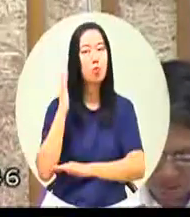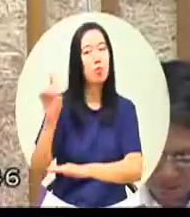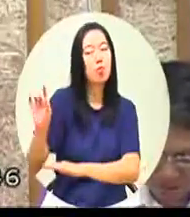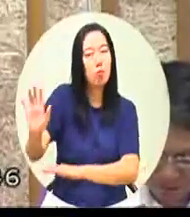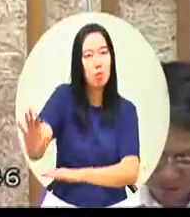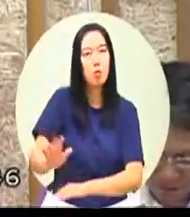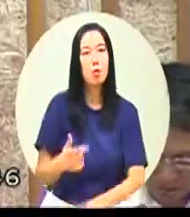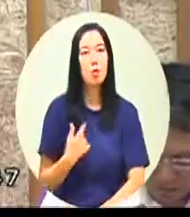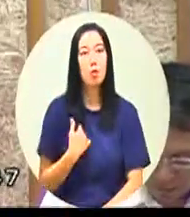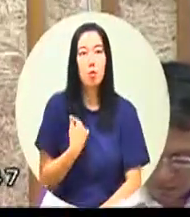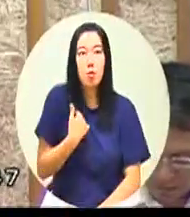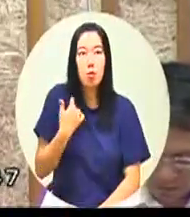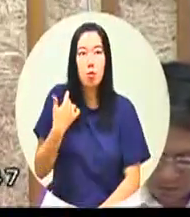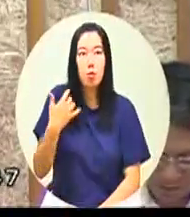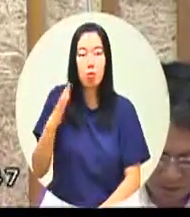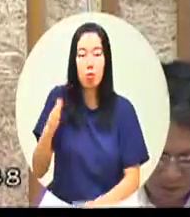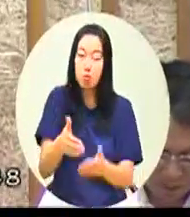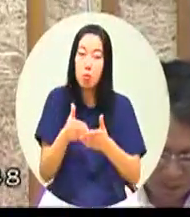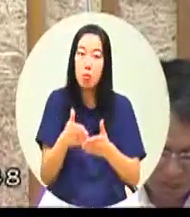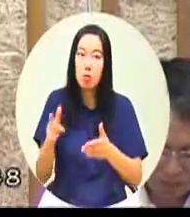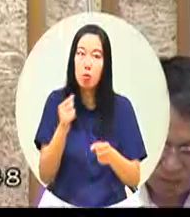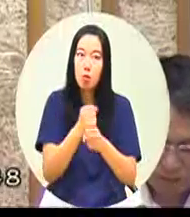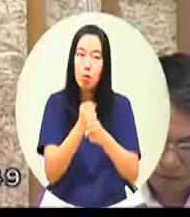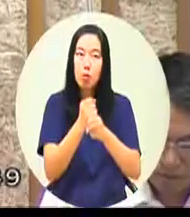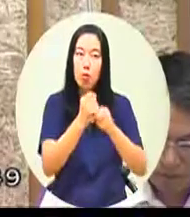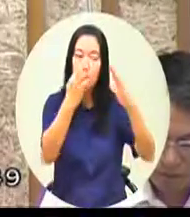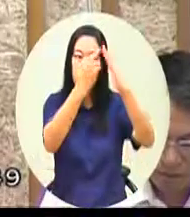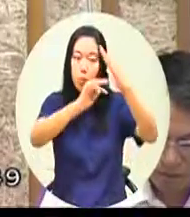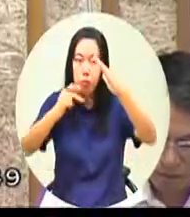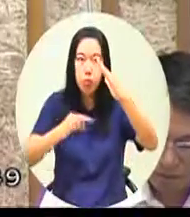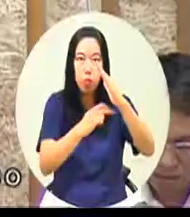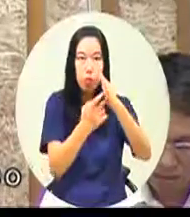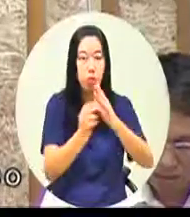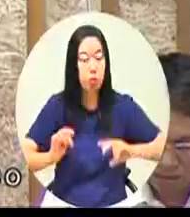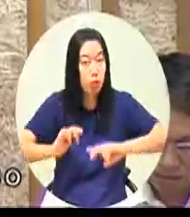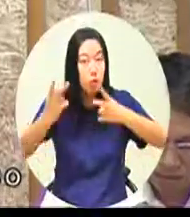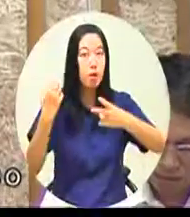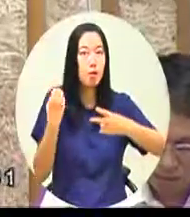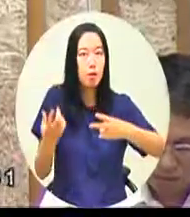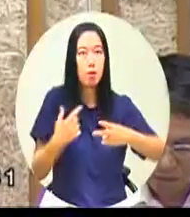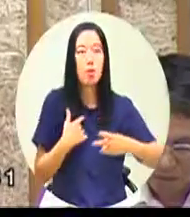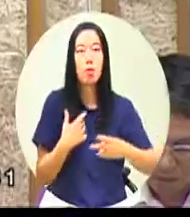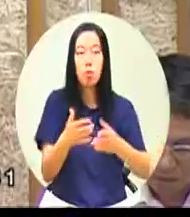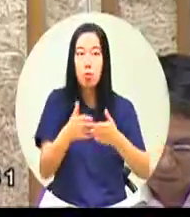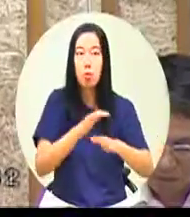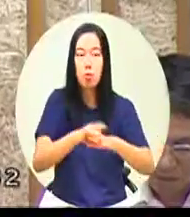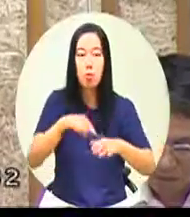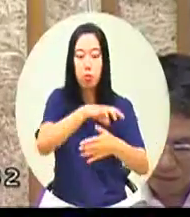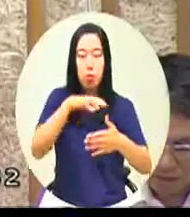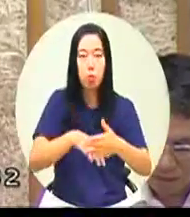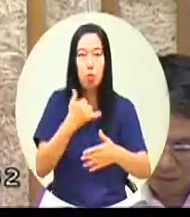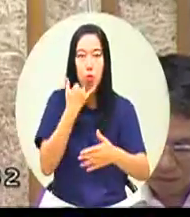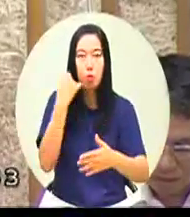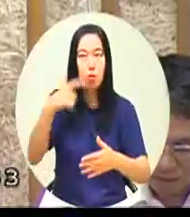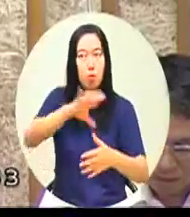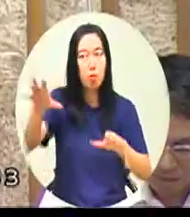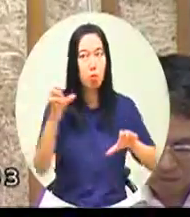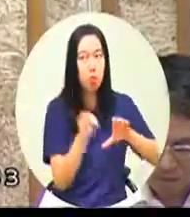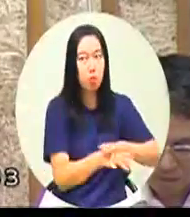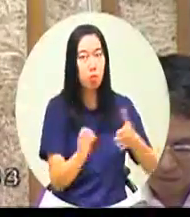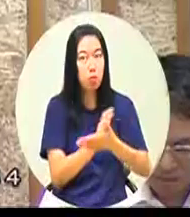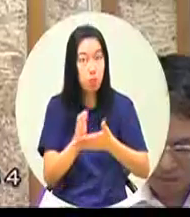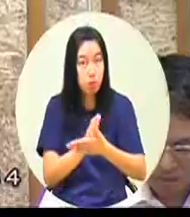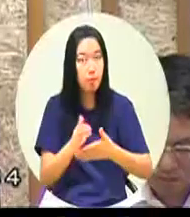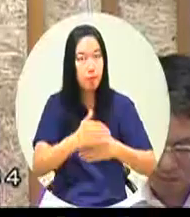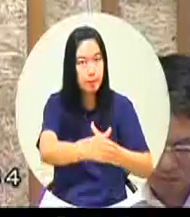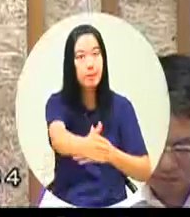分，那需要有一些拉皮，或是需要有一些更新的作为的话，我们把看是不是能够来纳入这样的一个评估的过